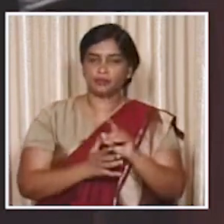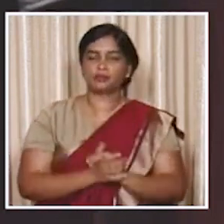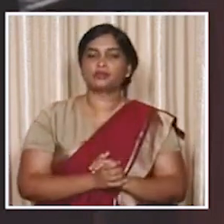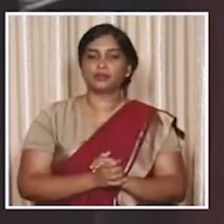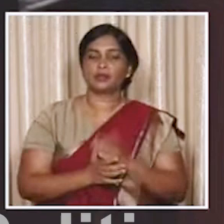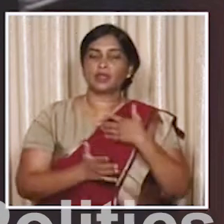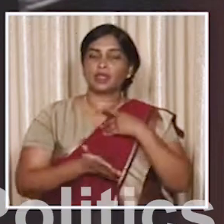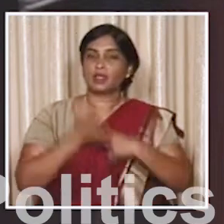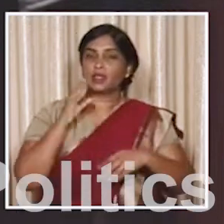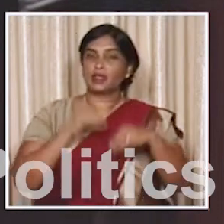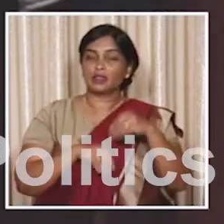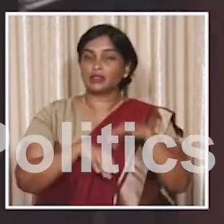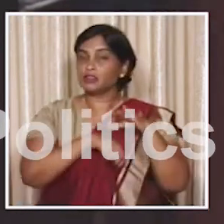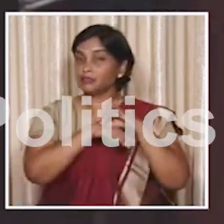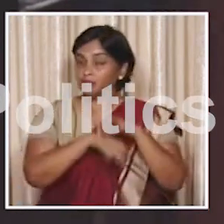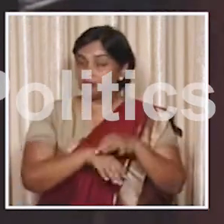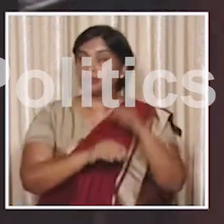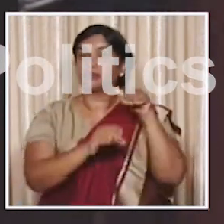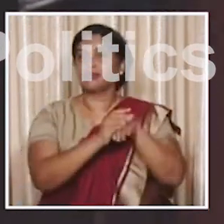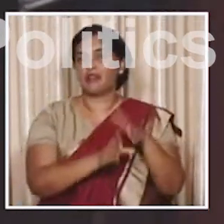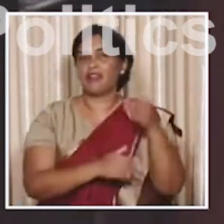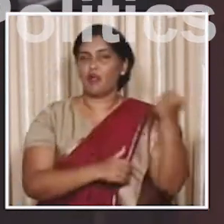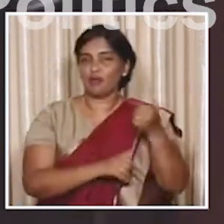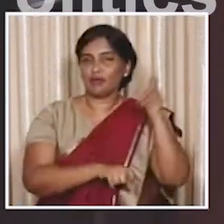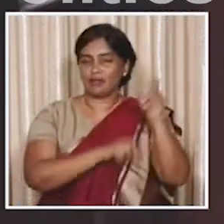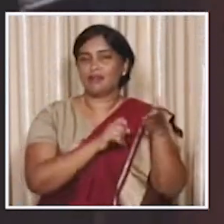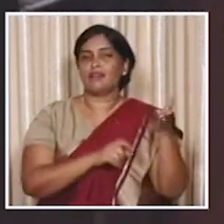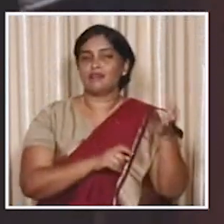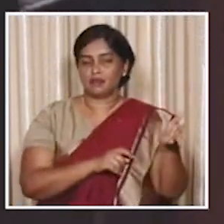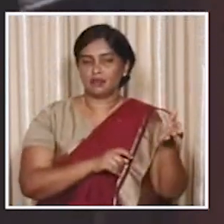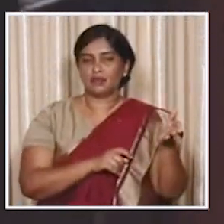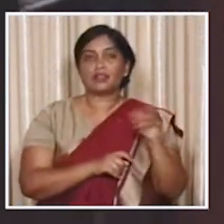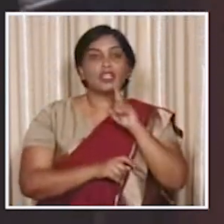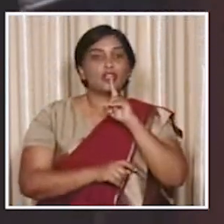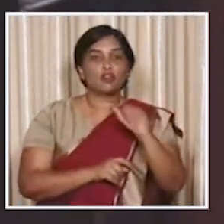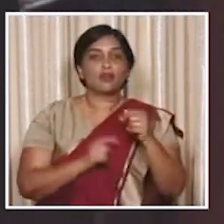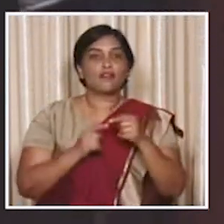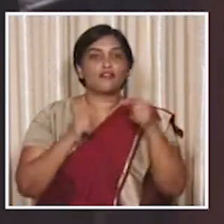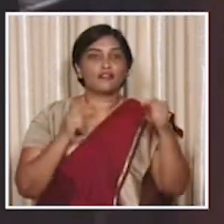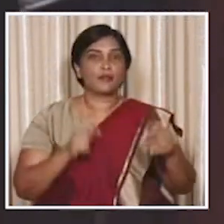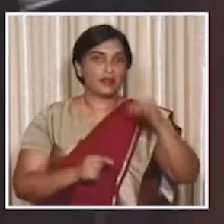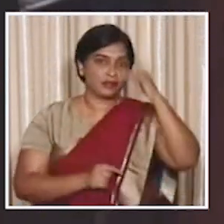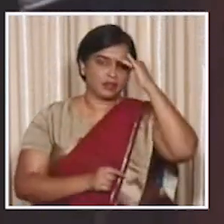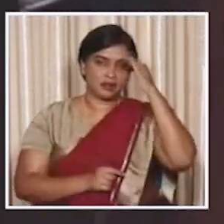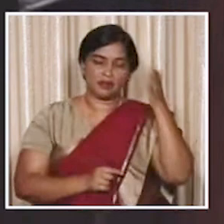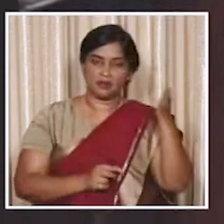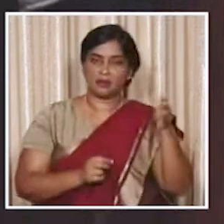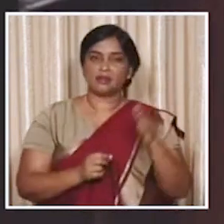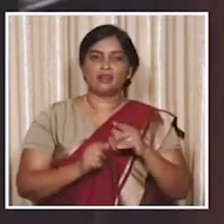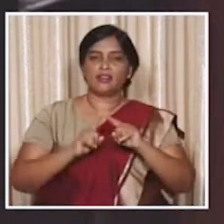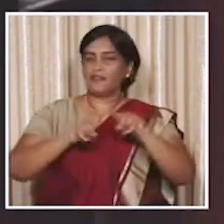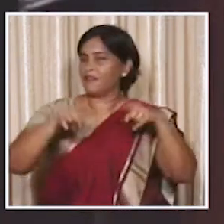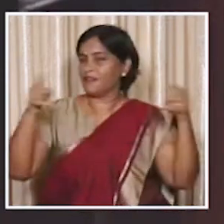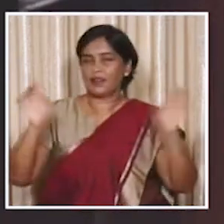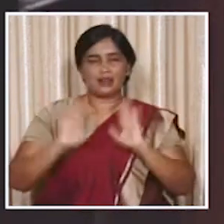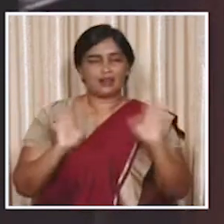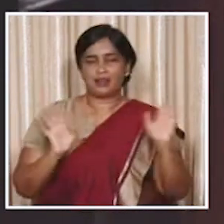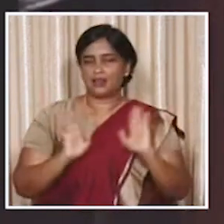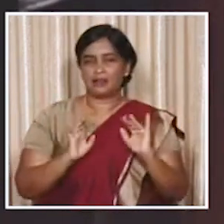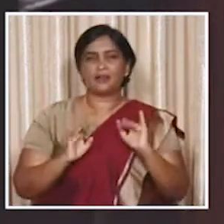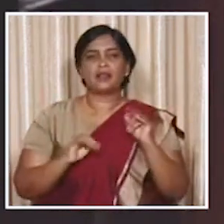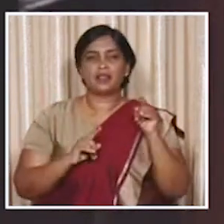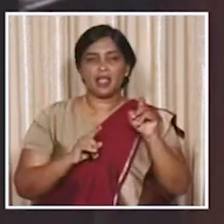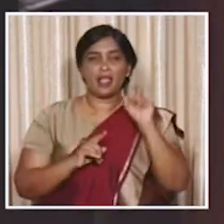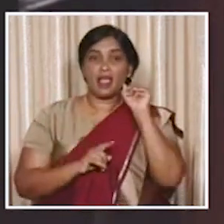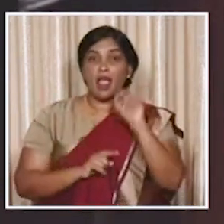මා දේශපාලන හඳුන්වා දුන්න අයත් එහි ඉන්නවා. ඒ කාටද කියන්නේ? විපක්ෂ නායකතුමාට. වෙන කාටවත් නෙවෙයි. මේක